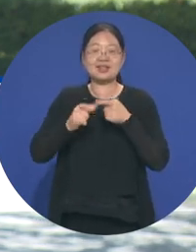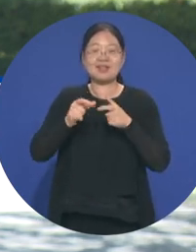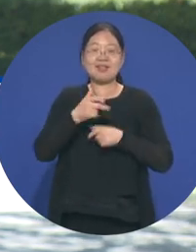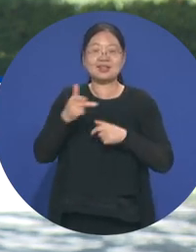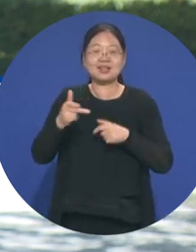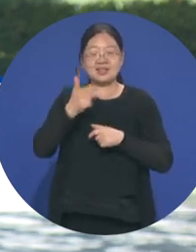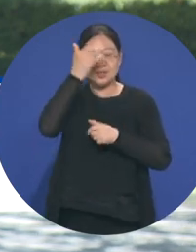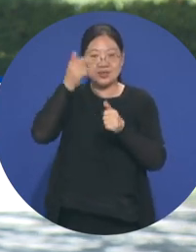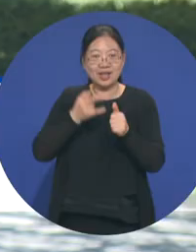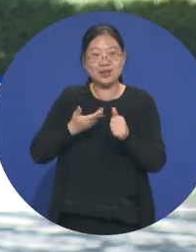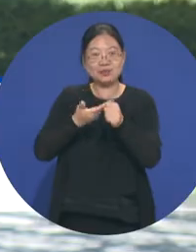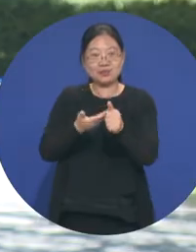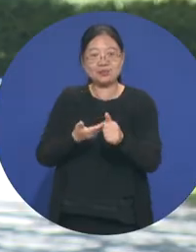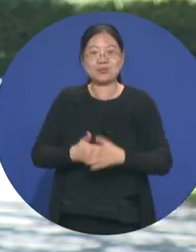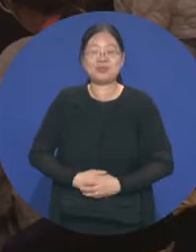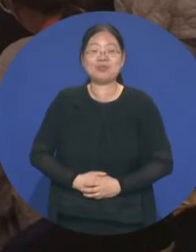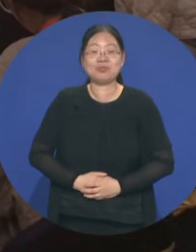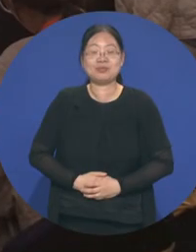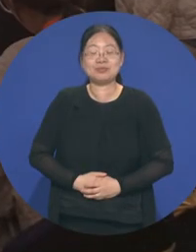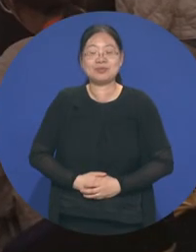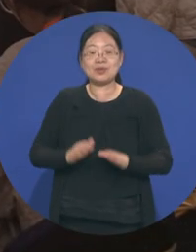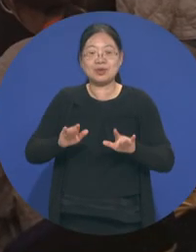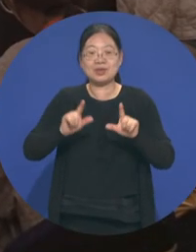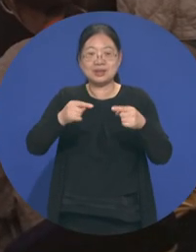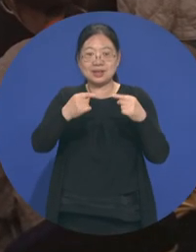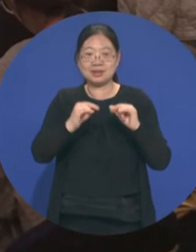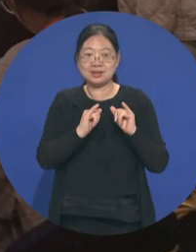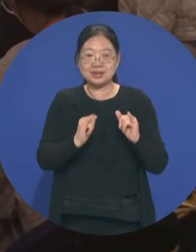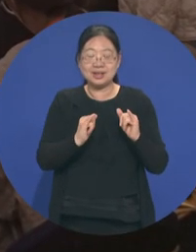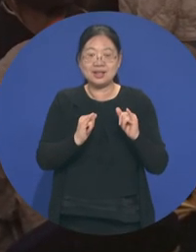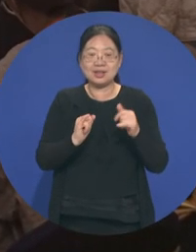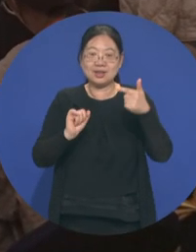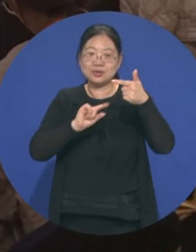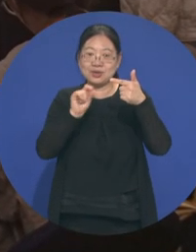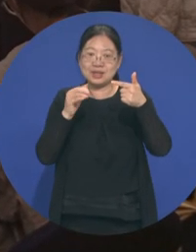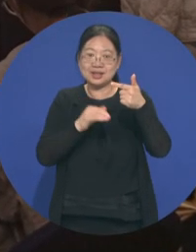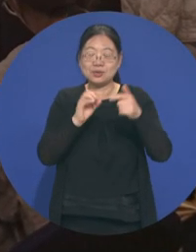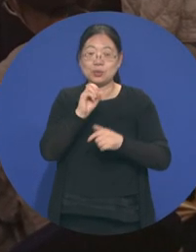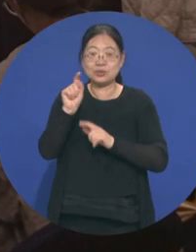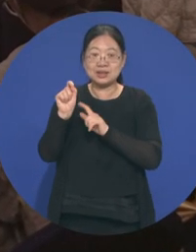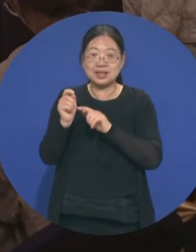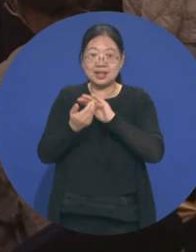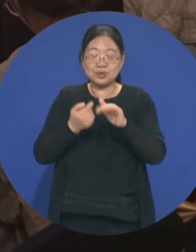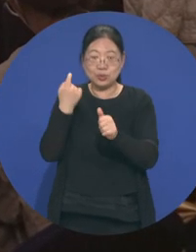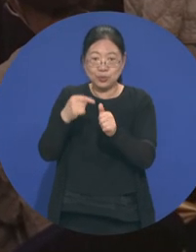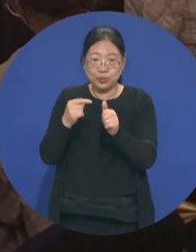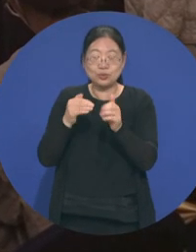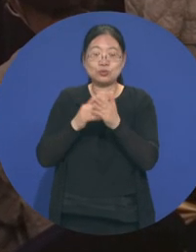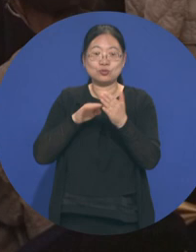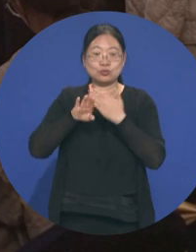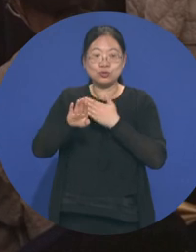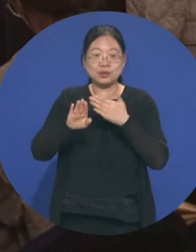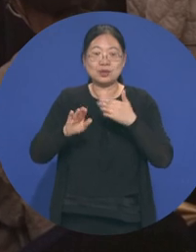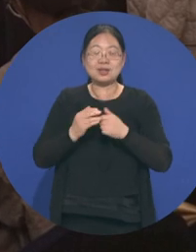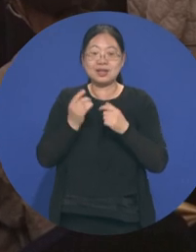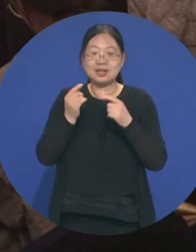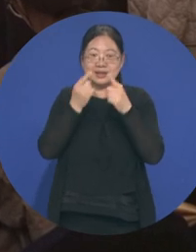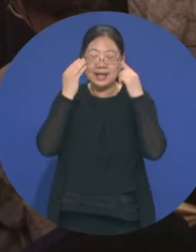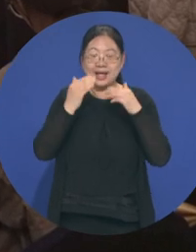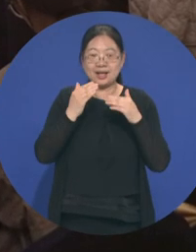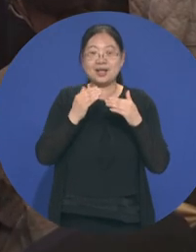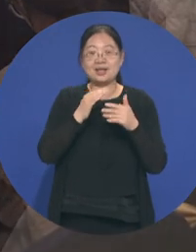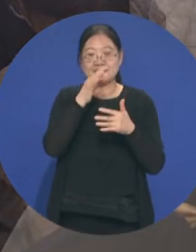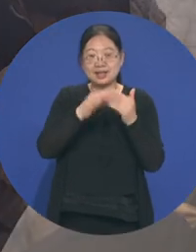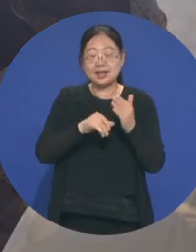더 크게 우리 청년들에게 줄 것입니다 올해 참가자들은 다음 달까지 오리엔테이션과 사전 교육을 거쳐 대학별